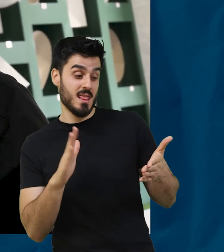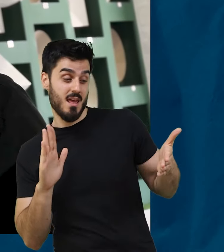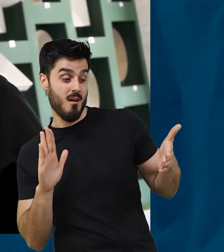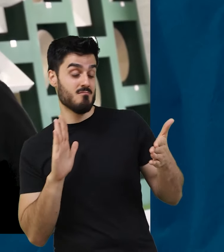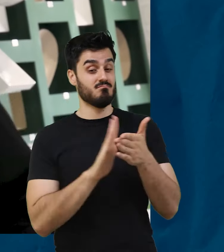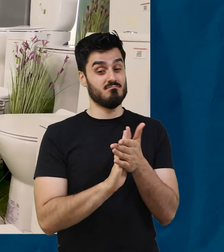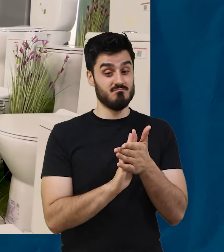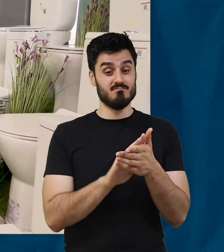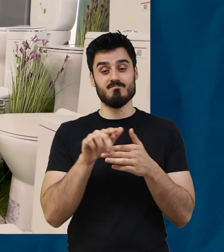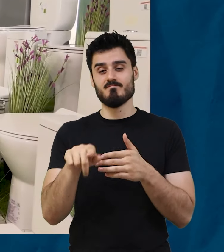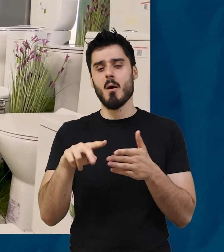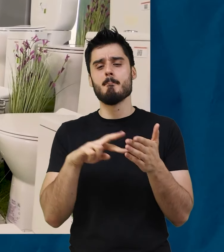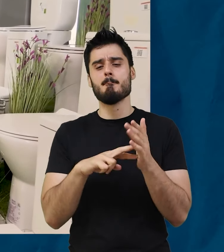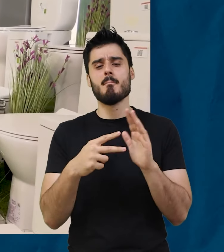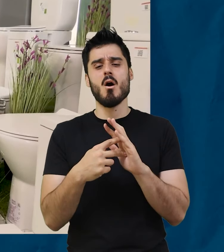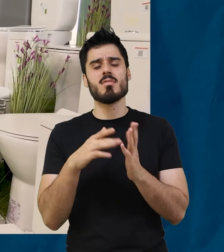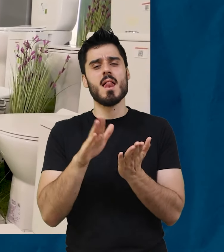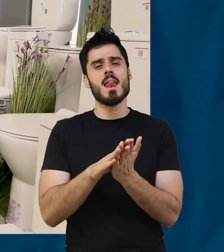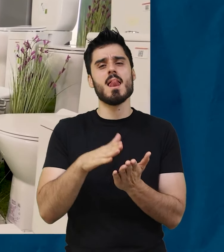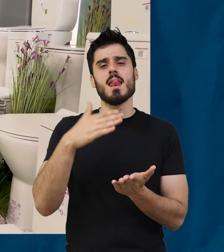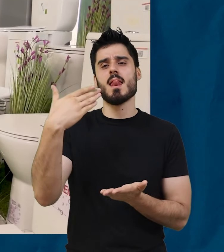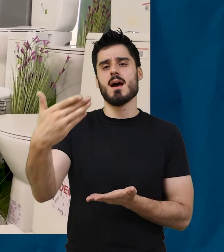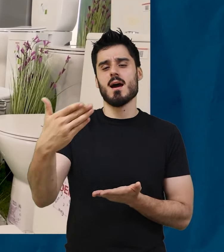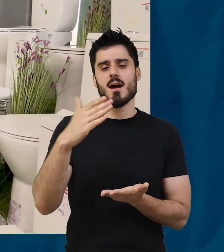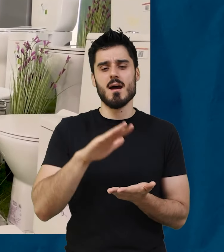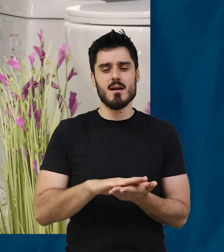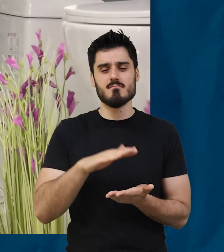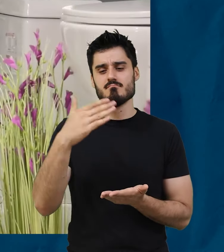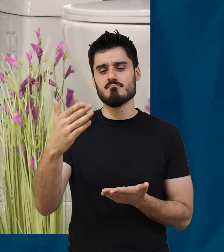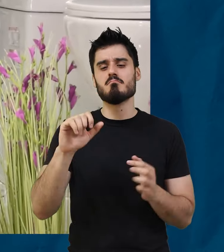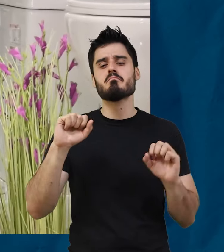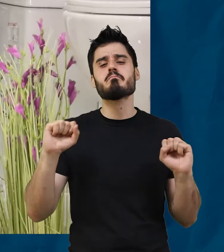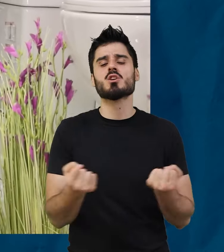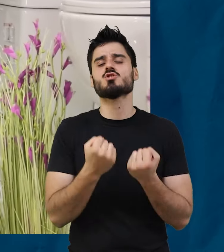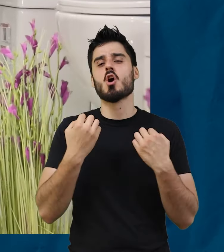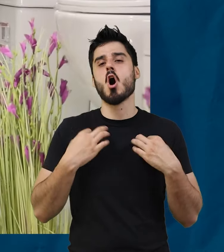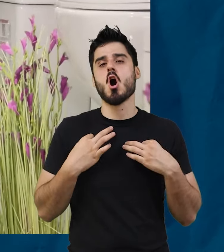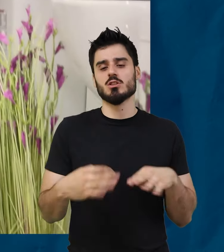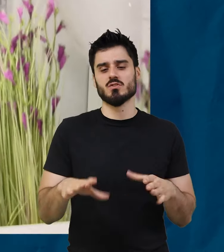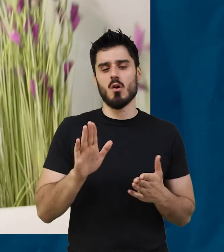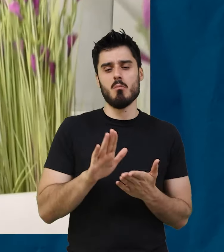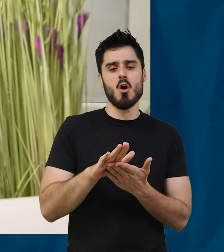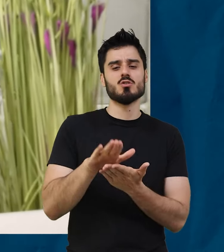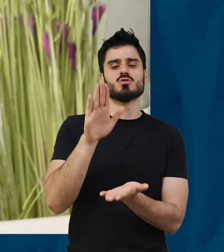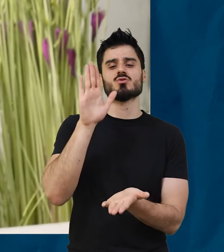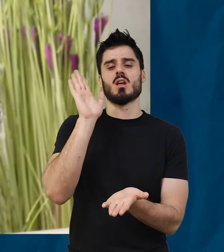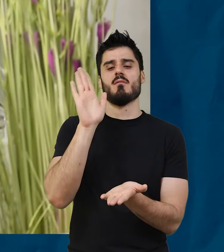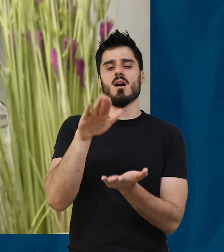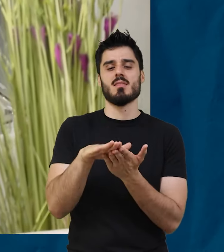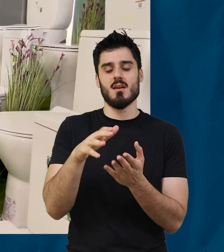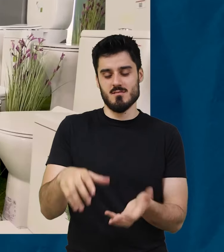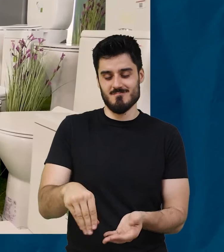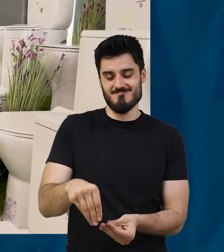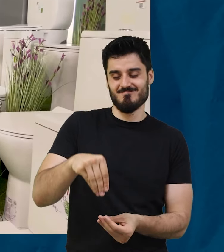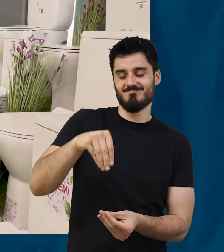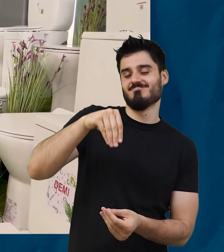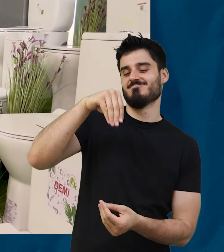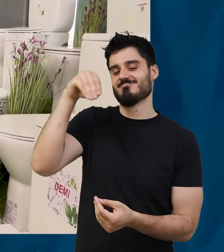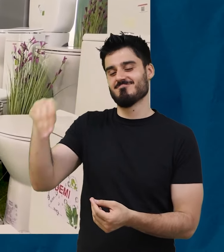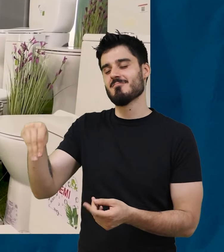наречените back to wall. Този модел е снабден и с функцията quick release, бързо освобождаване. Това е много полезно при почистването.